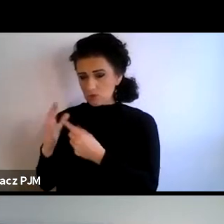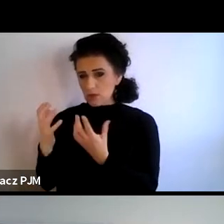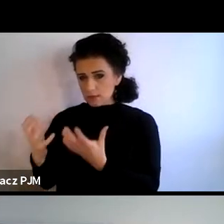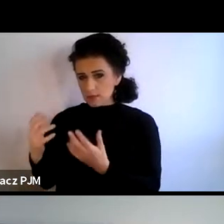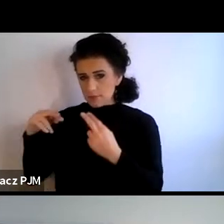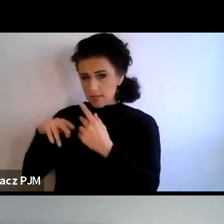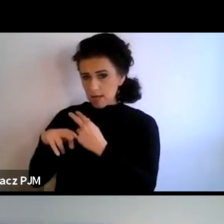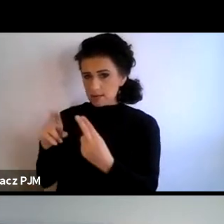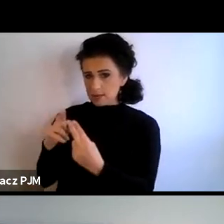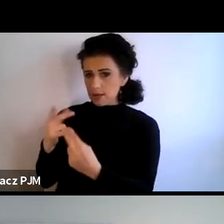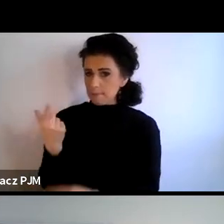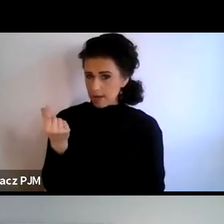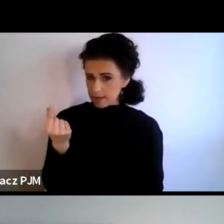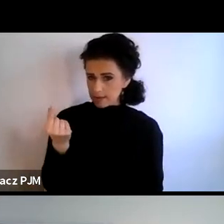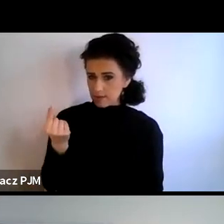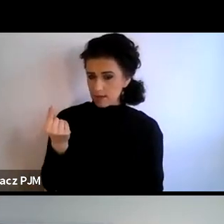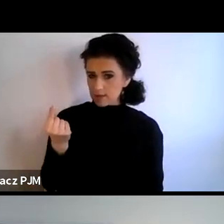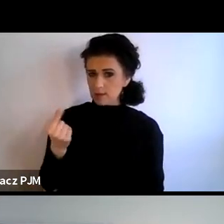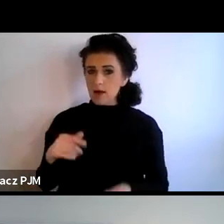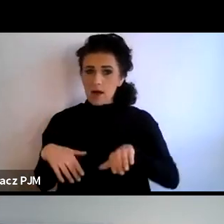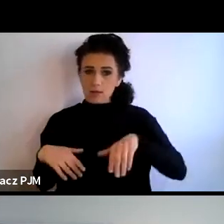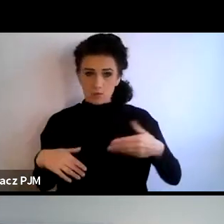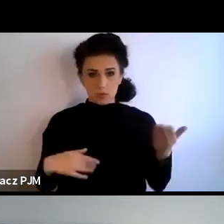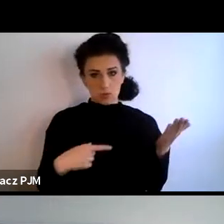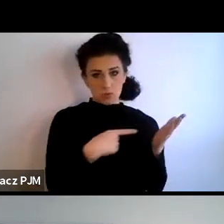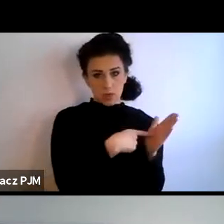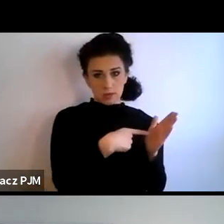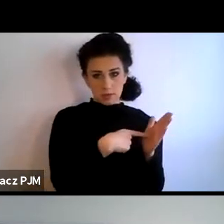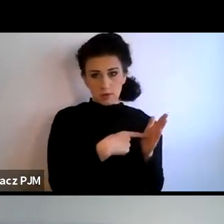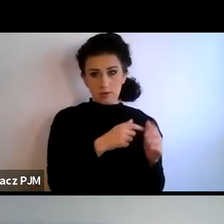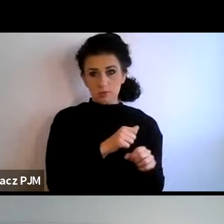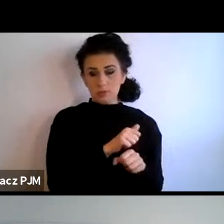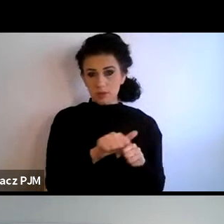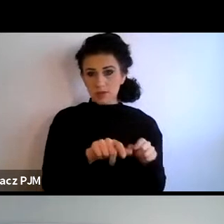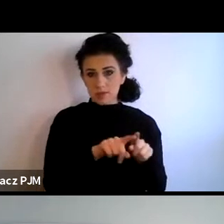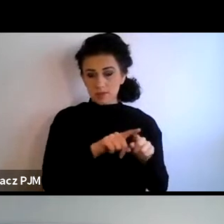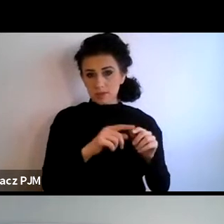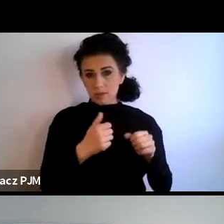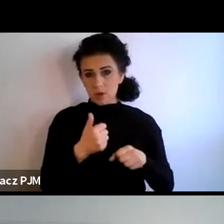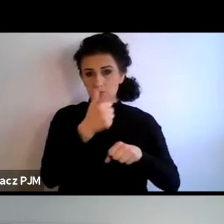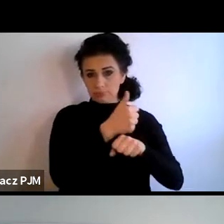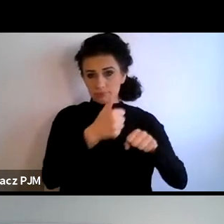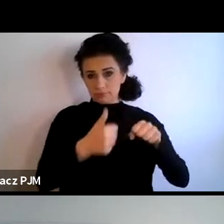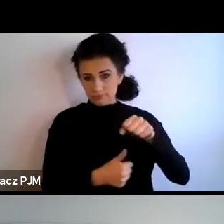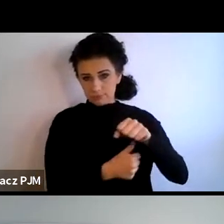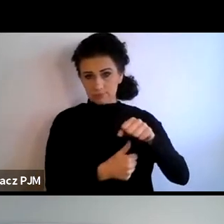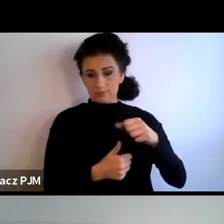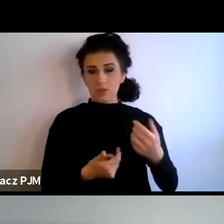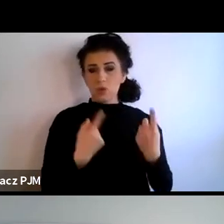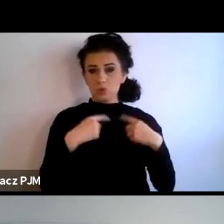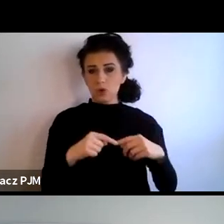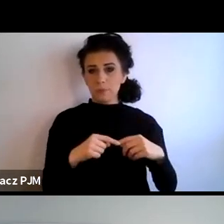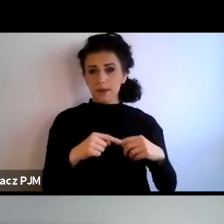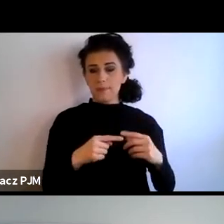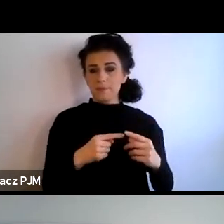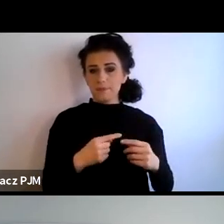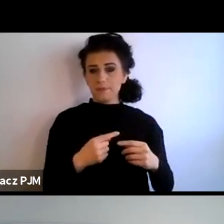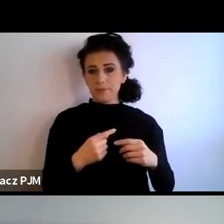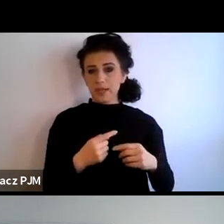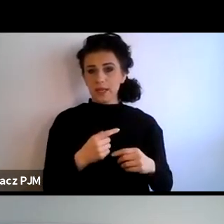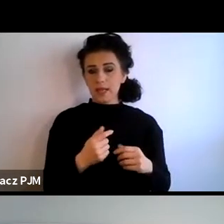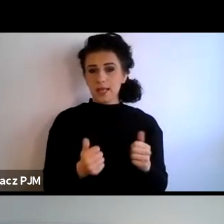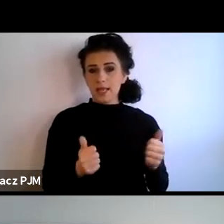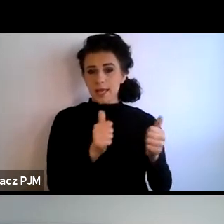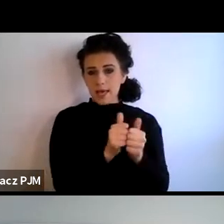była partnerska, z drugiej strony jest pewna nadrzędność i podrzędność tej relacji, bo jednak osoba asystowana oczekuje